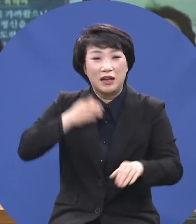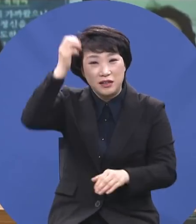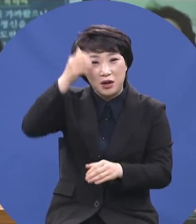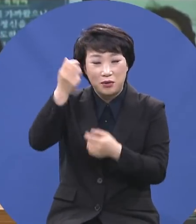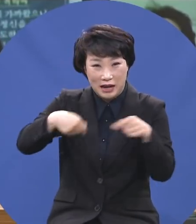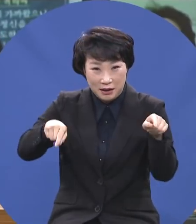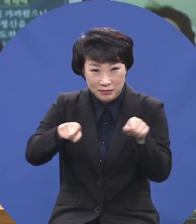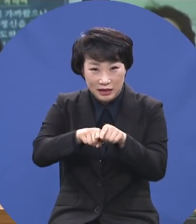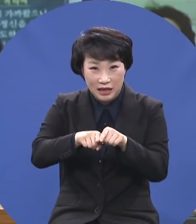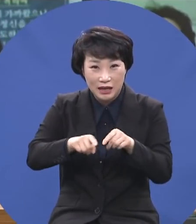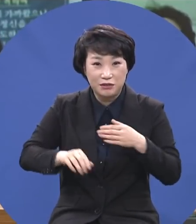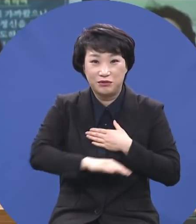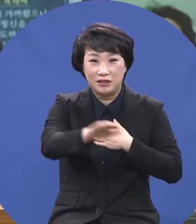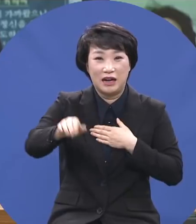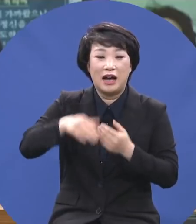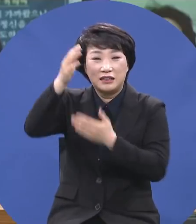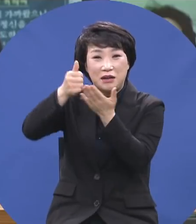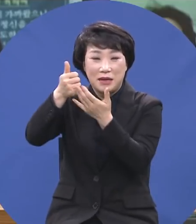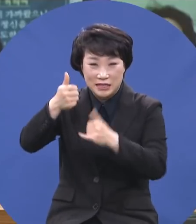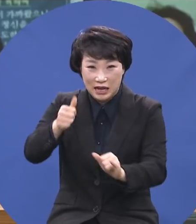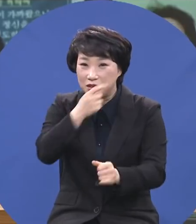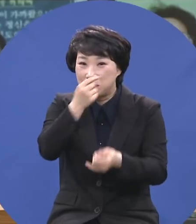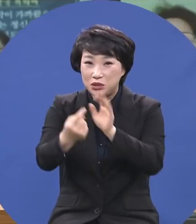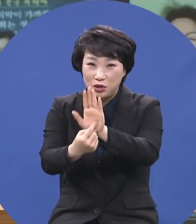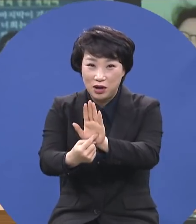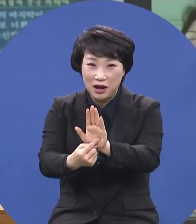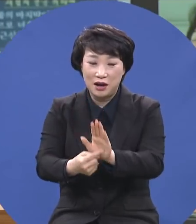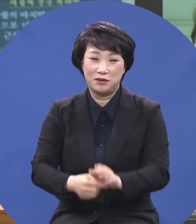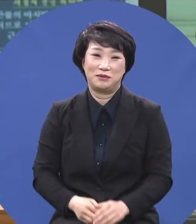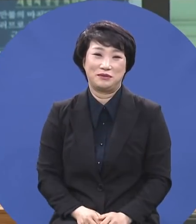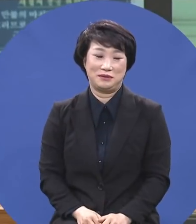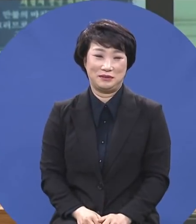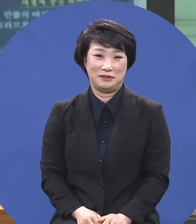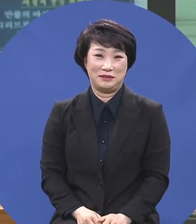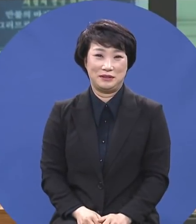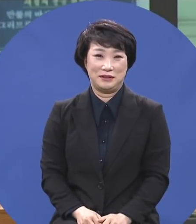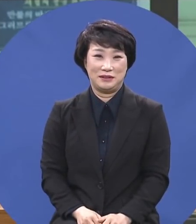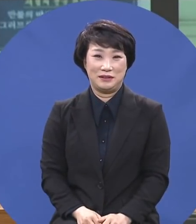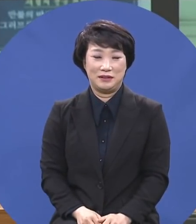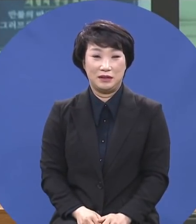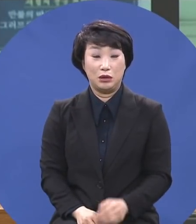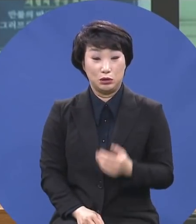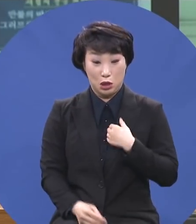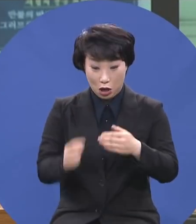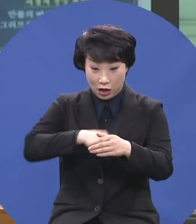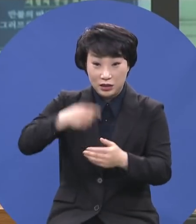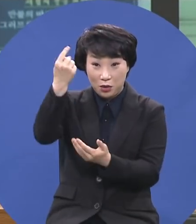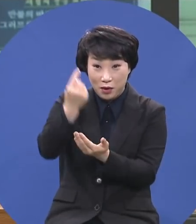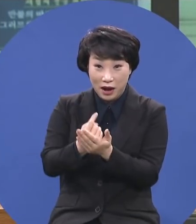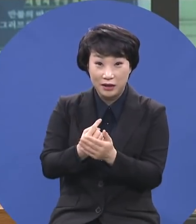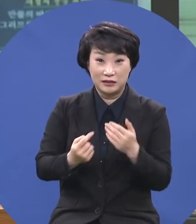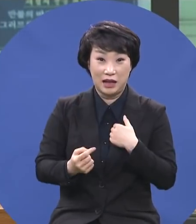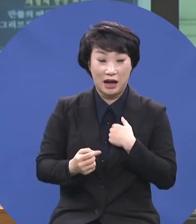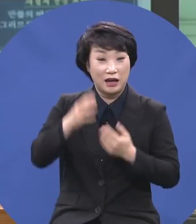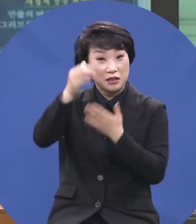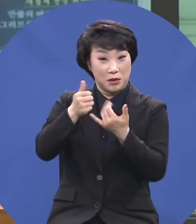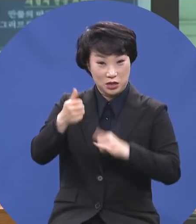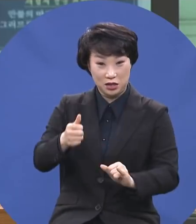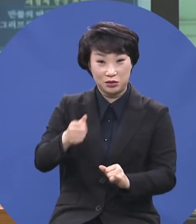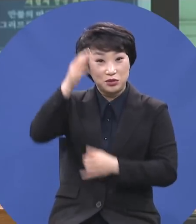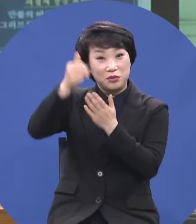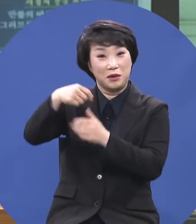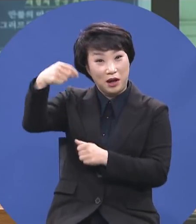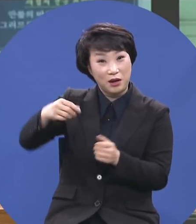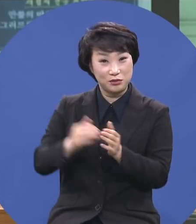영으로 더불어 우리가 하나님의 자녀인 것을 증거하시나니, 내 안에 오셔서 네가 하나님의 자녀라고